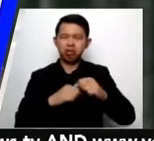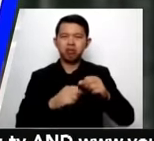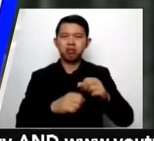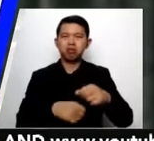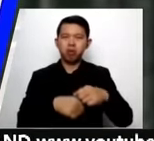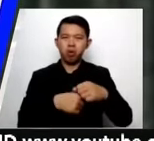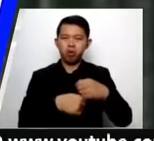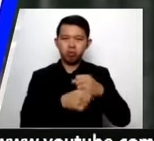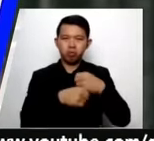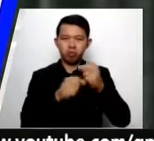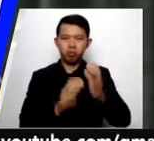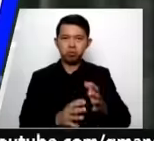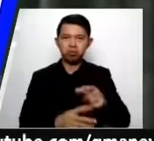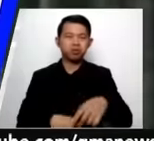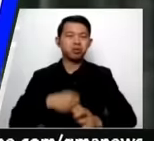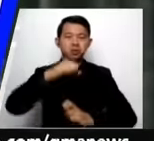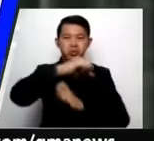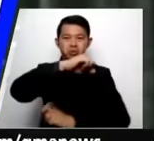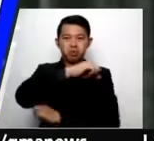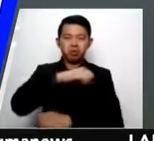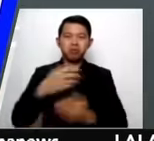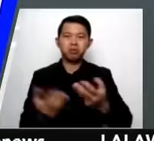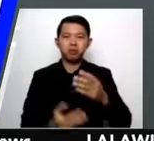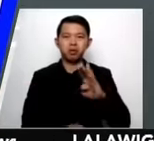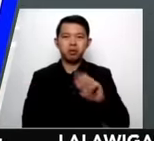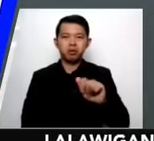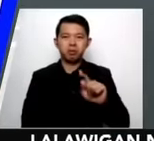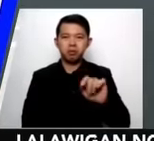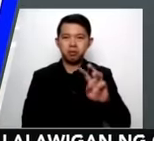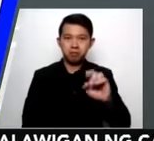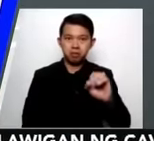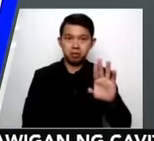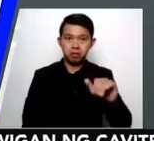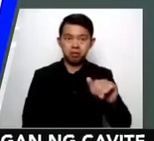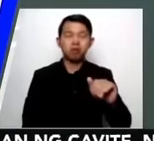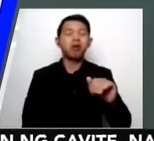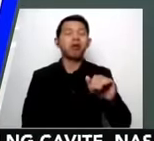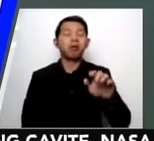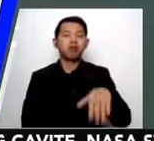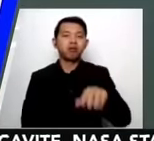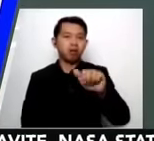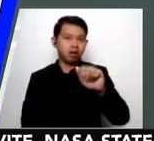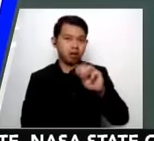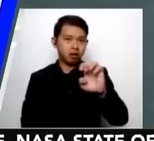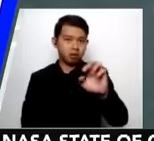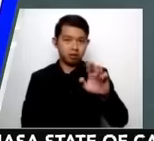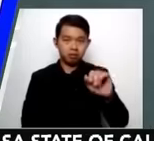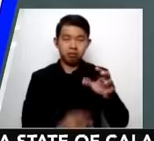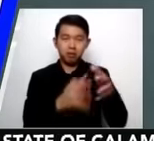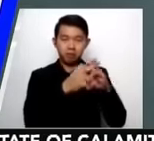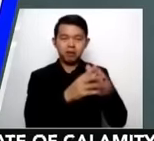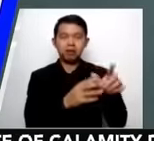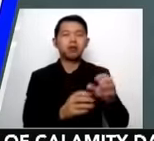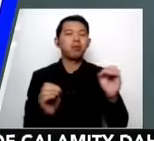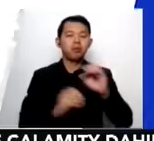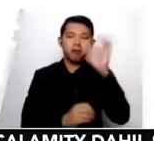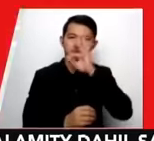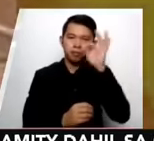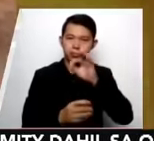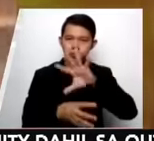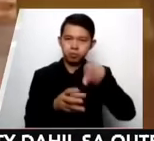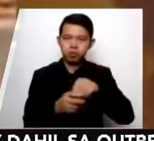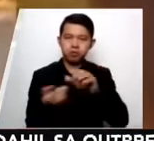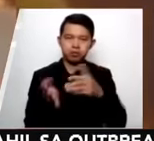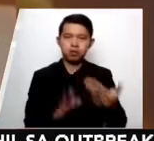sa Amerika matapos mabangga ng cargo ship. Wala namang Pinoy na nadamay ayon sa Philippine Embassy sa Washington, D.C.